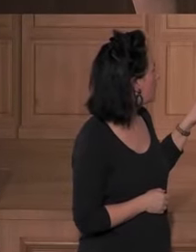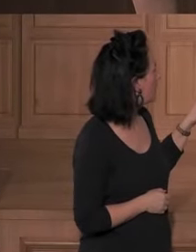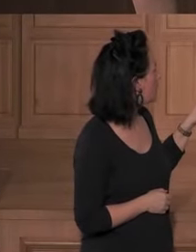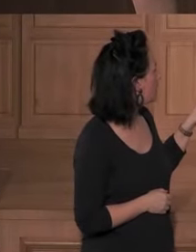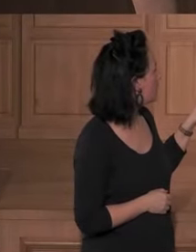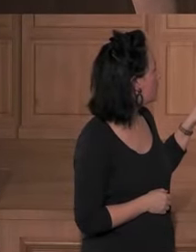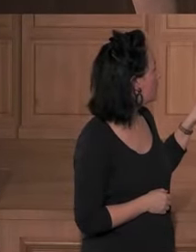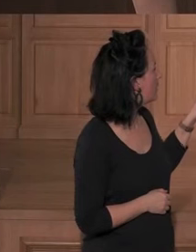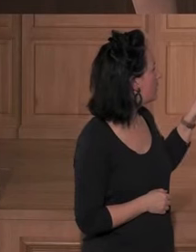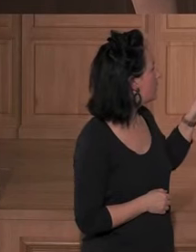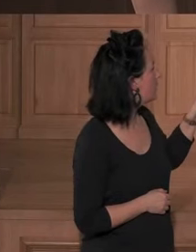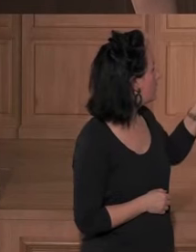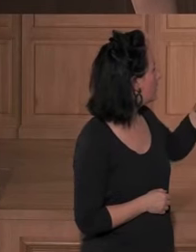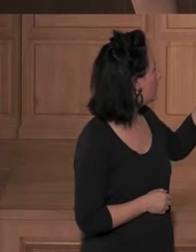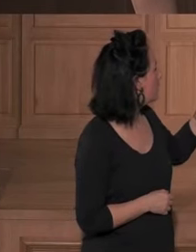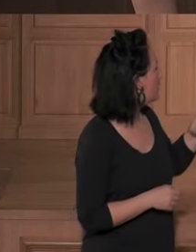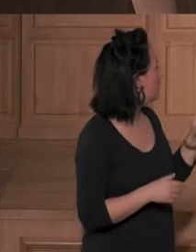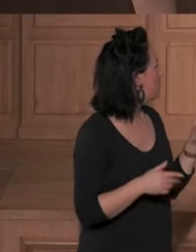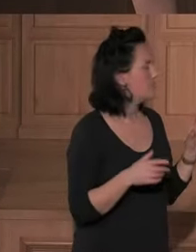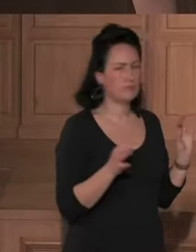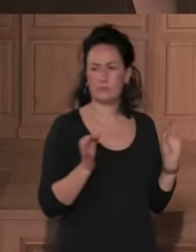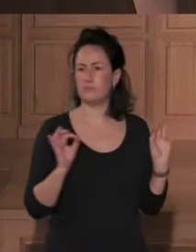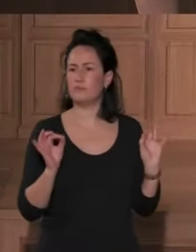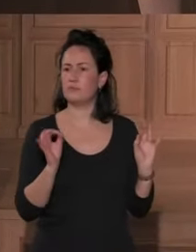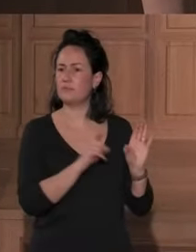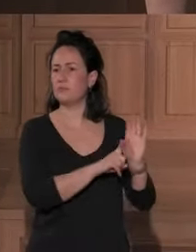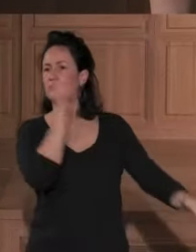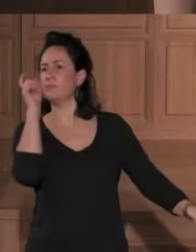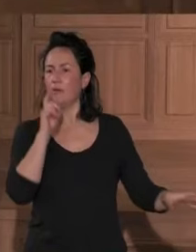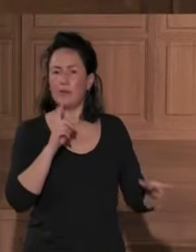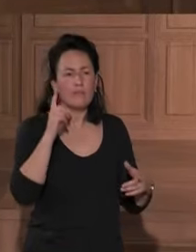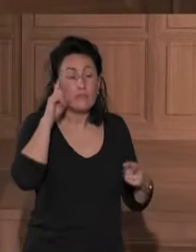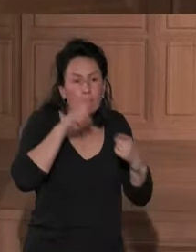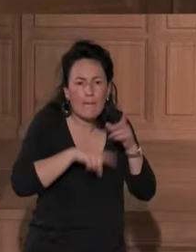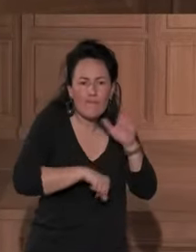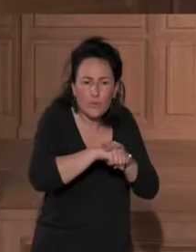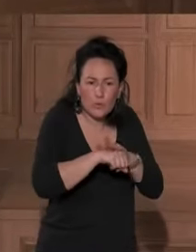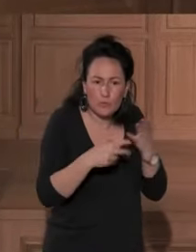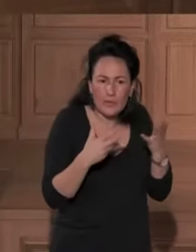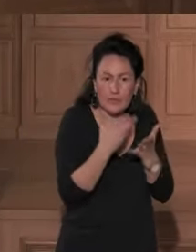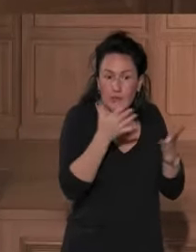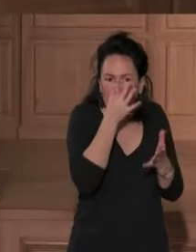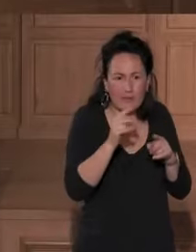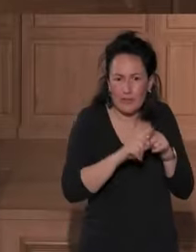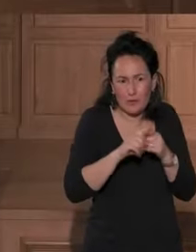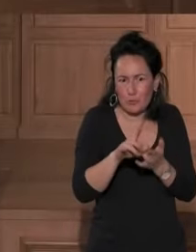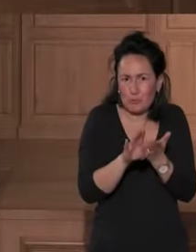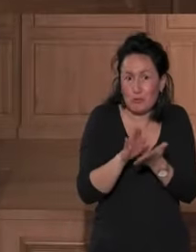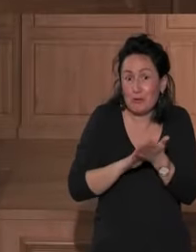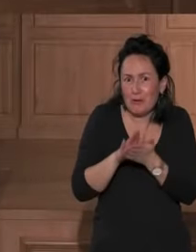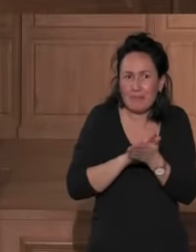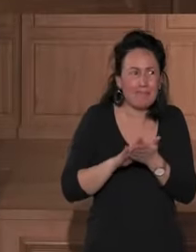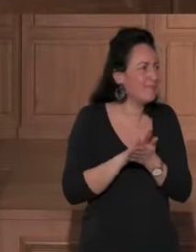le Nice-Marseille qu'on met. Il n'y a pas. Mais on peut poser la question à un